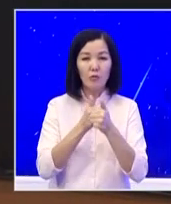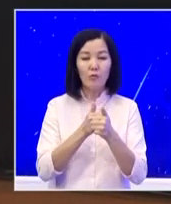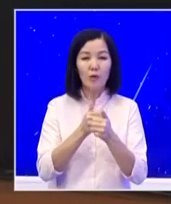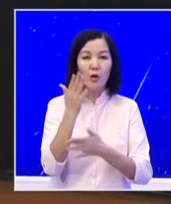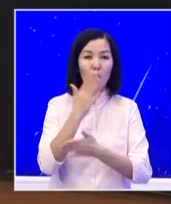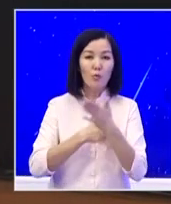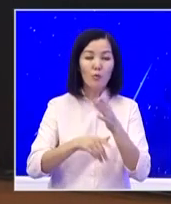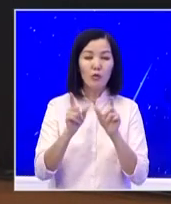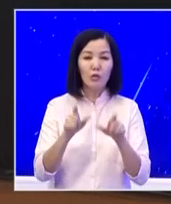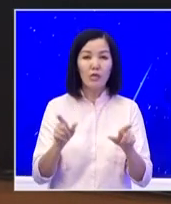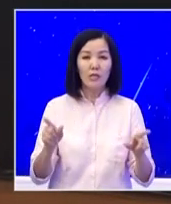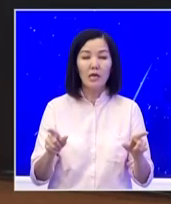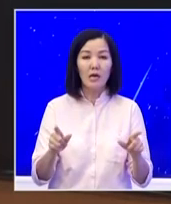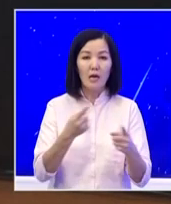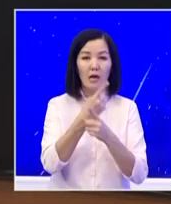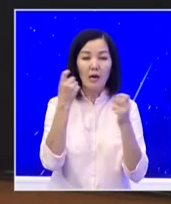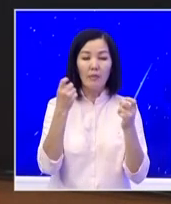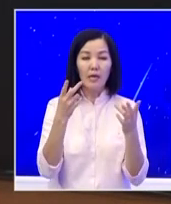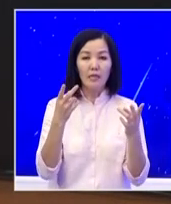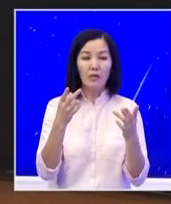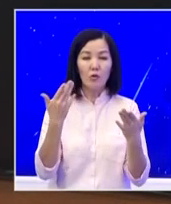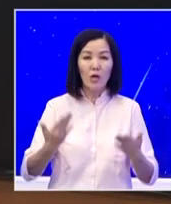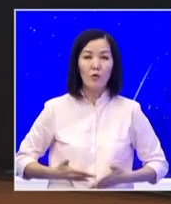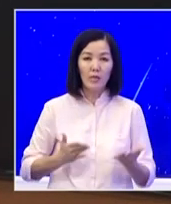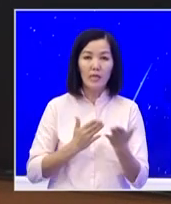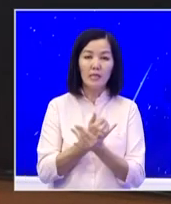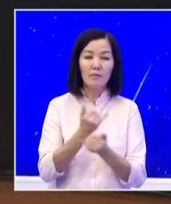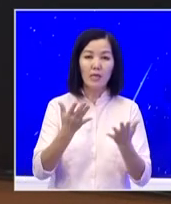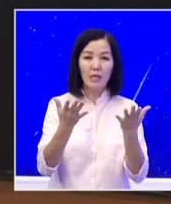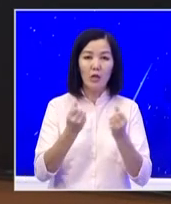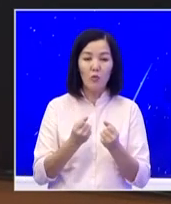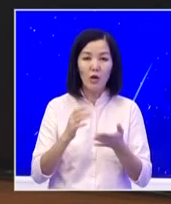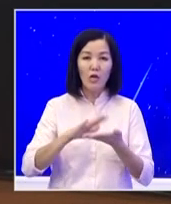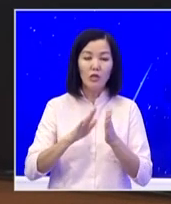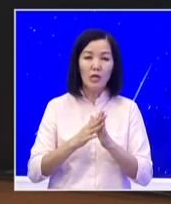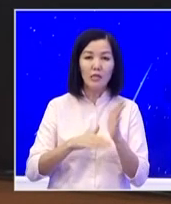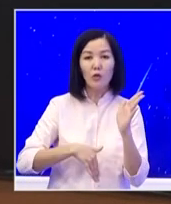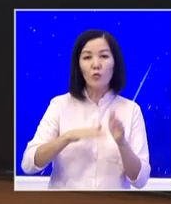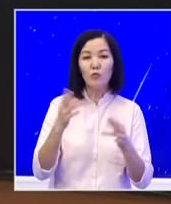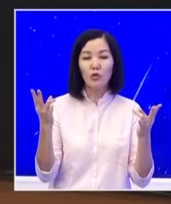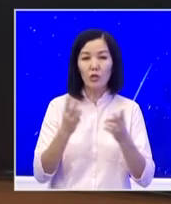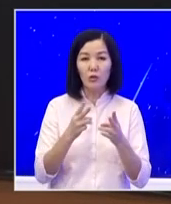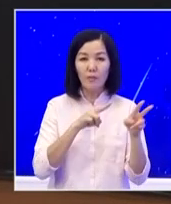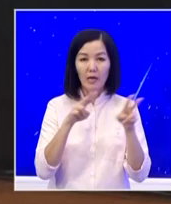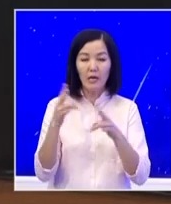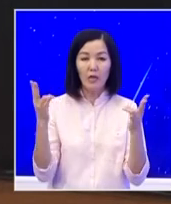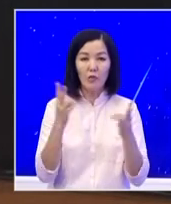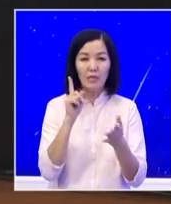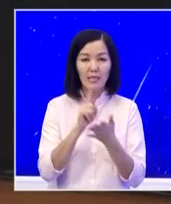мүмкіндігі шектеулі адамдарды ақпараттандыру және әлеуметтік қызметтерді алуына қолайлы жағдай жасалуын қадағалауы